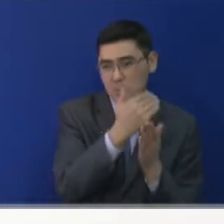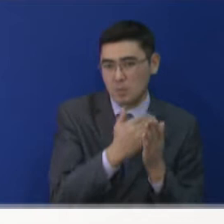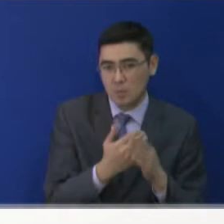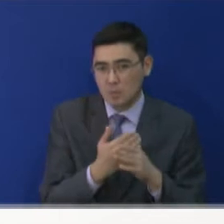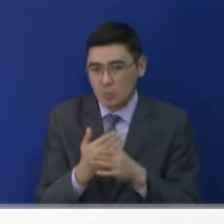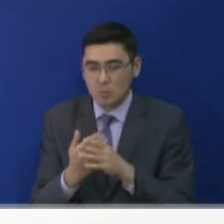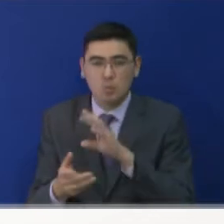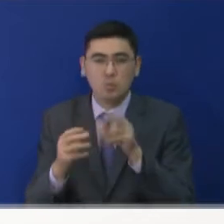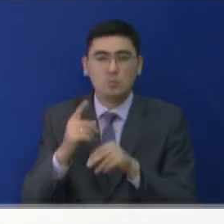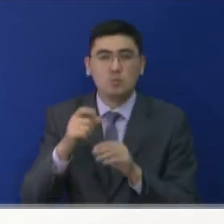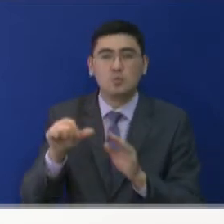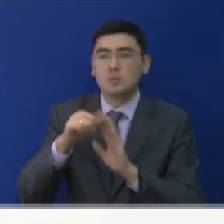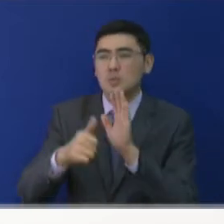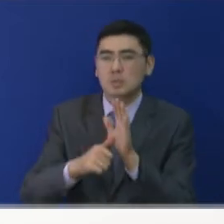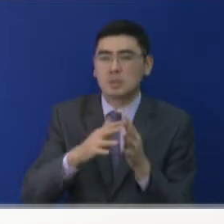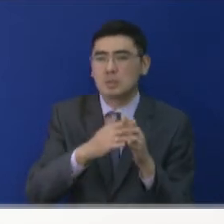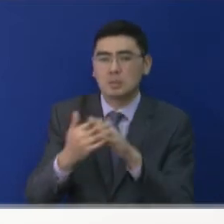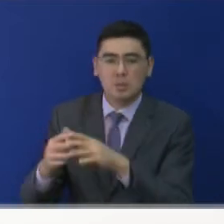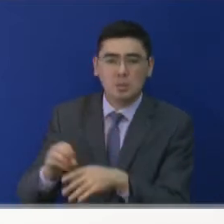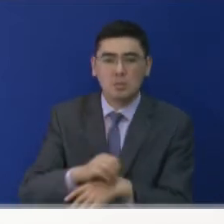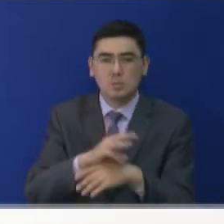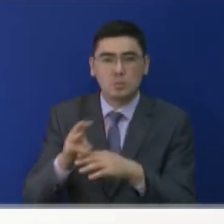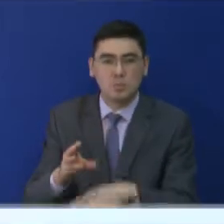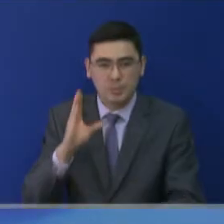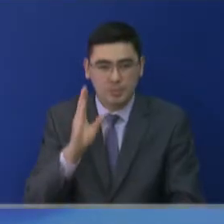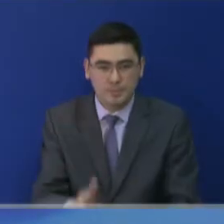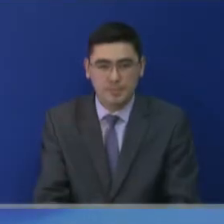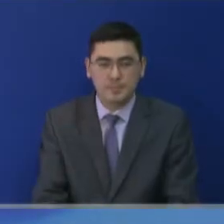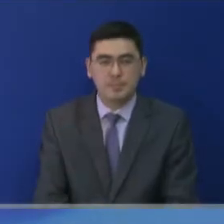барлық 116 тірек ауыл қамтылатын болады.